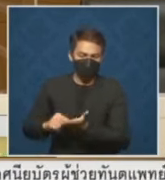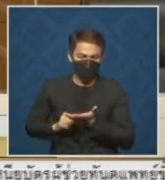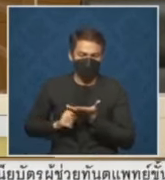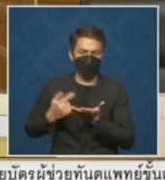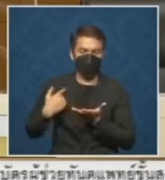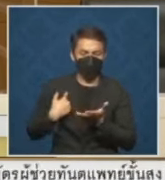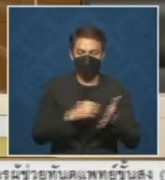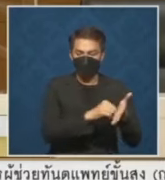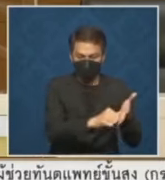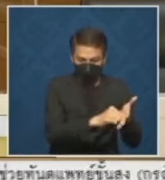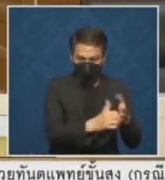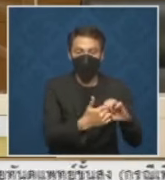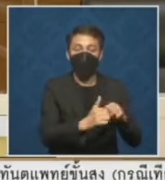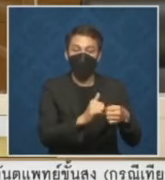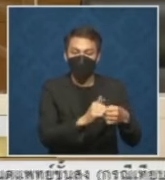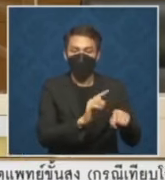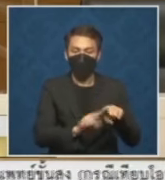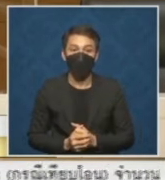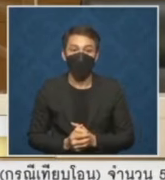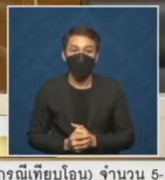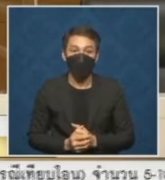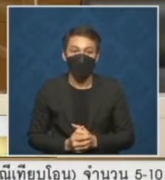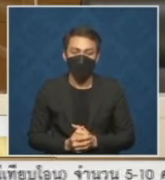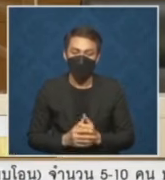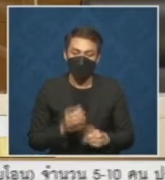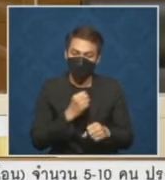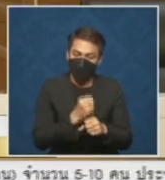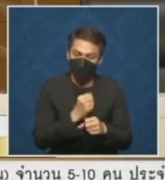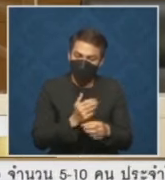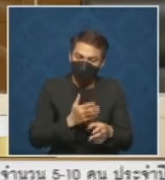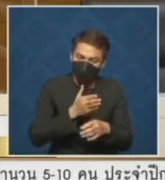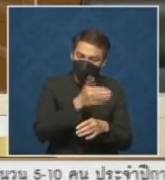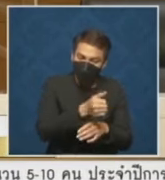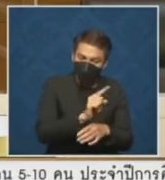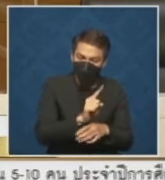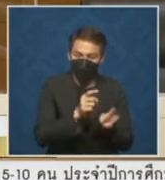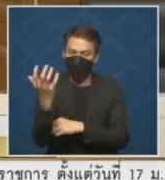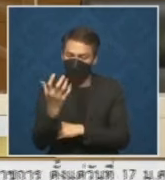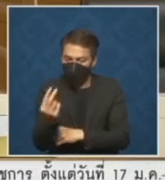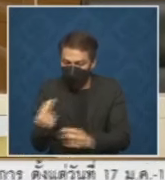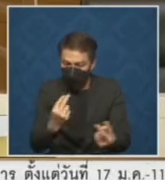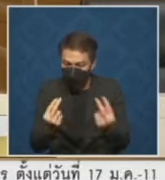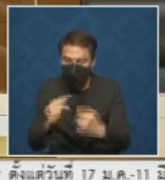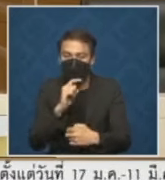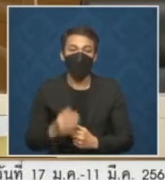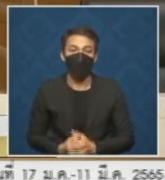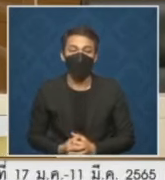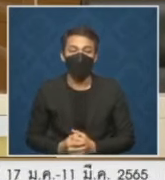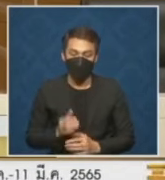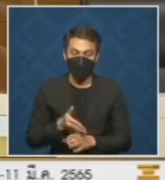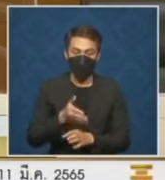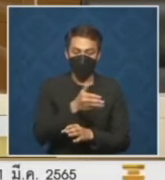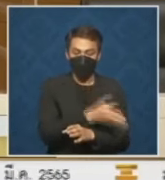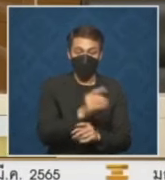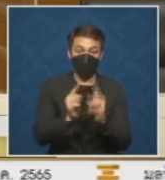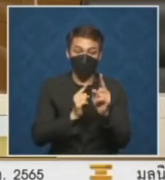เปิดสมัยประชุมหน้าปลายพฤษภา คมค่ะ ตรงนั้นอภิปรายแล้วมีโหวตด้วยนะโหวตว่าไว้วาง